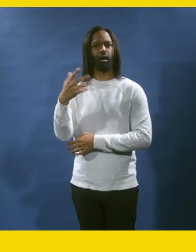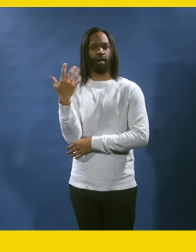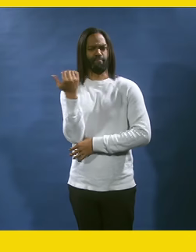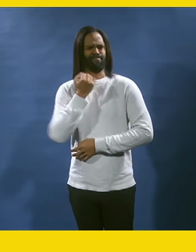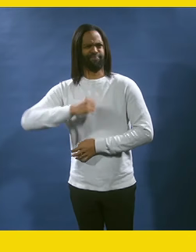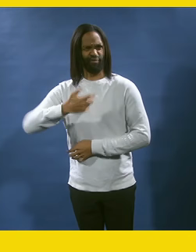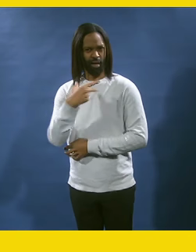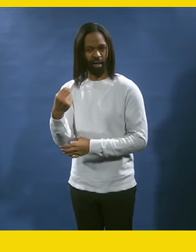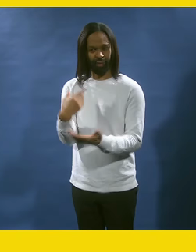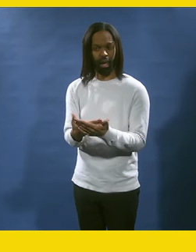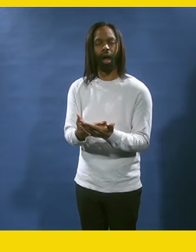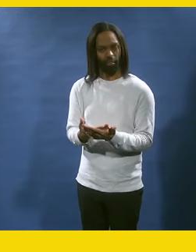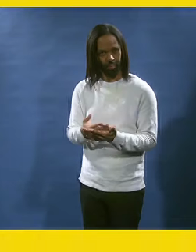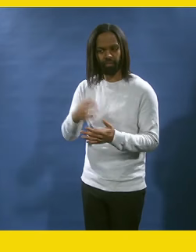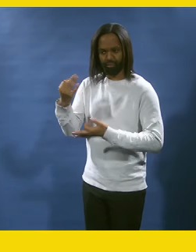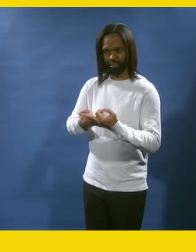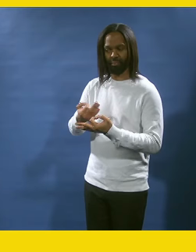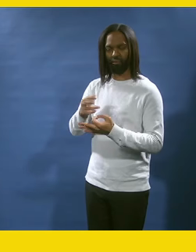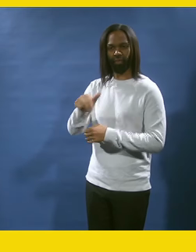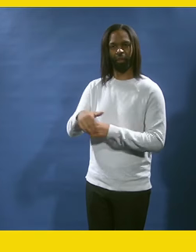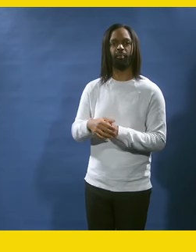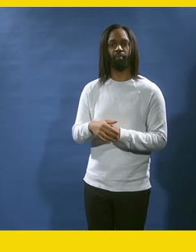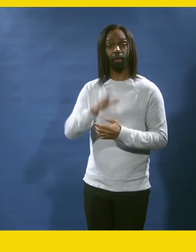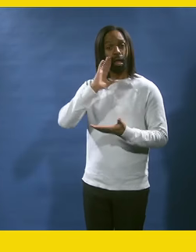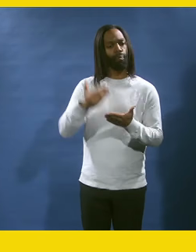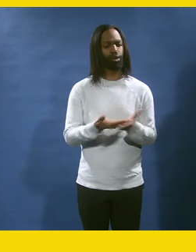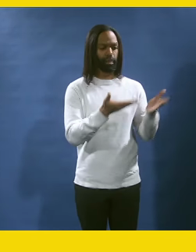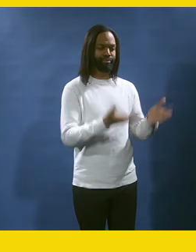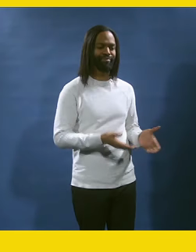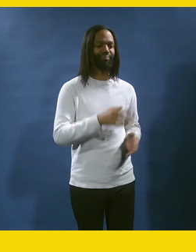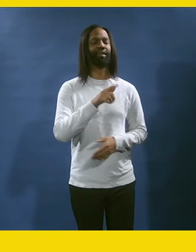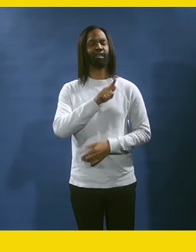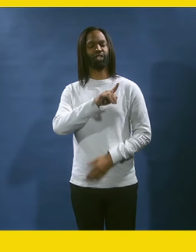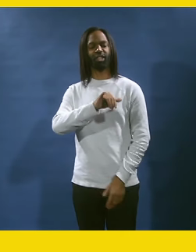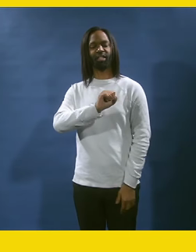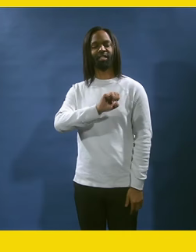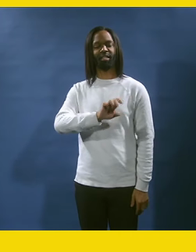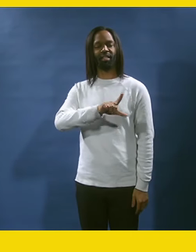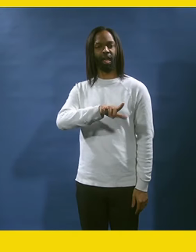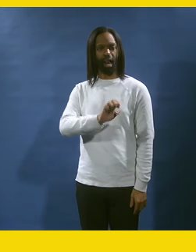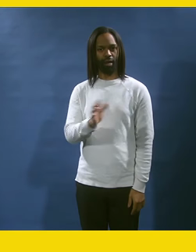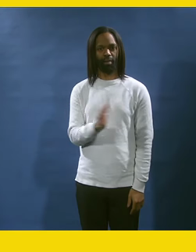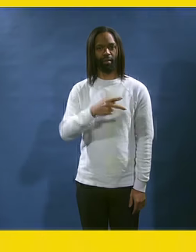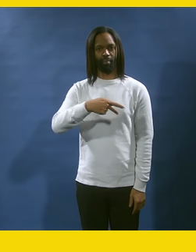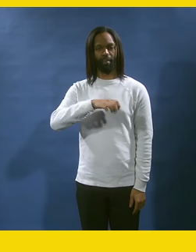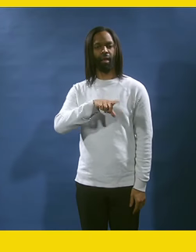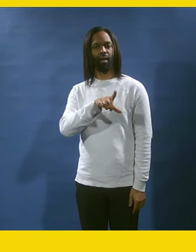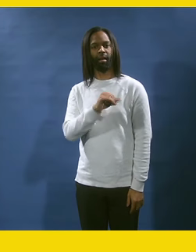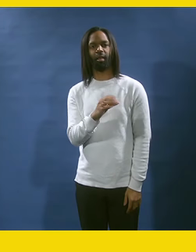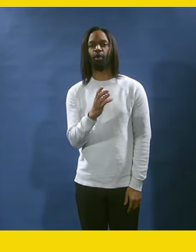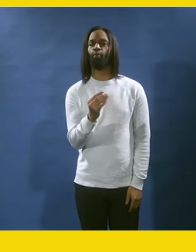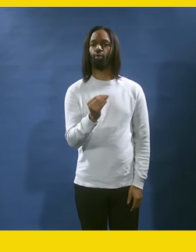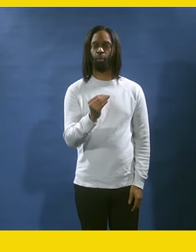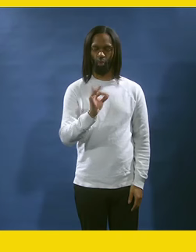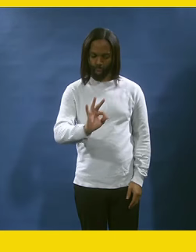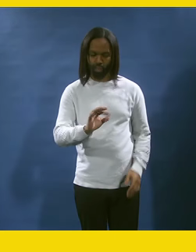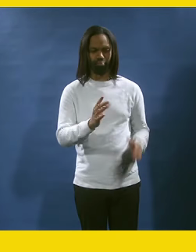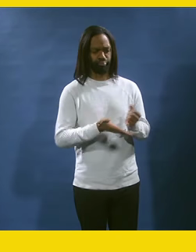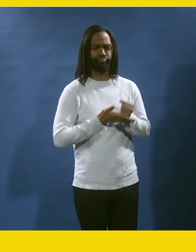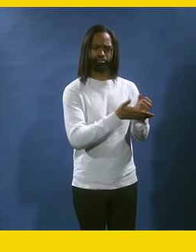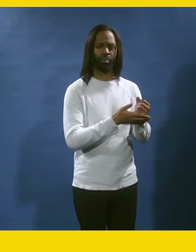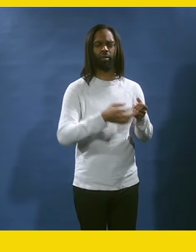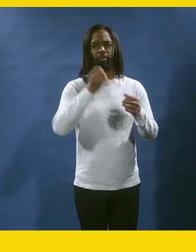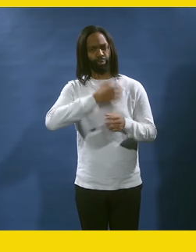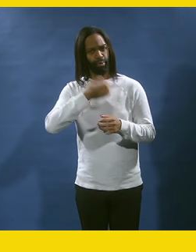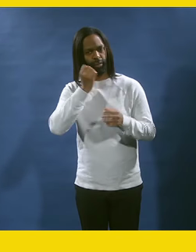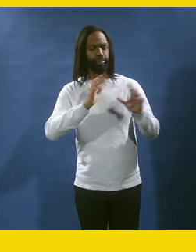nous sommes avec Gisèle Pellicot. Nous sommes celles qui, tous les jours, l'applaudissent et font une aide d'honneur, lui écrivent et lui offrent